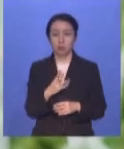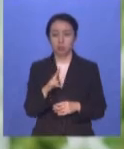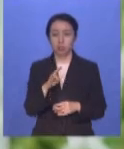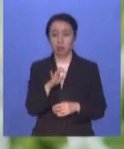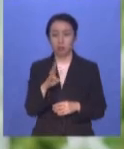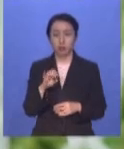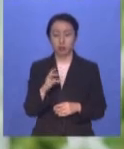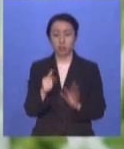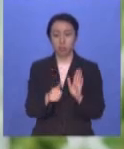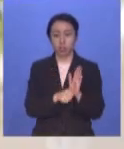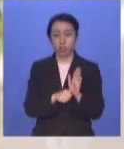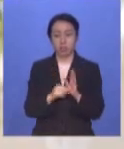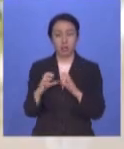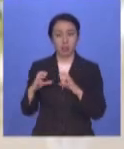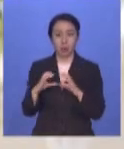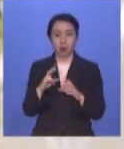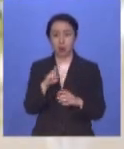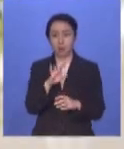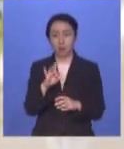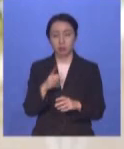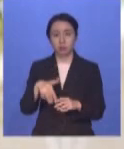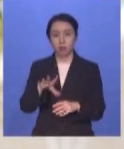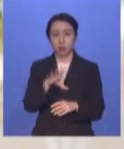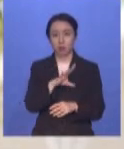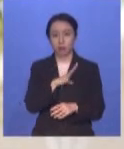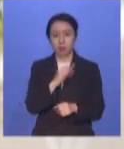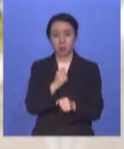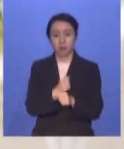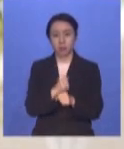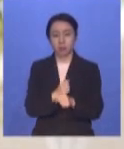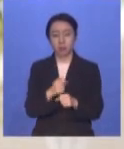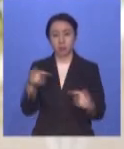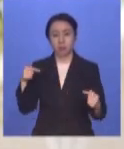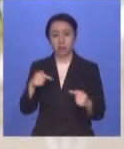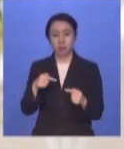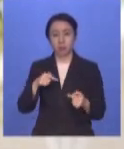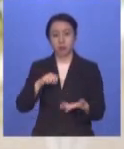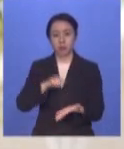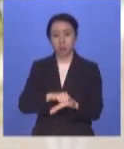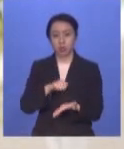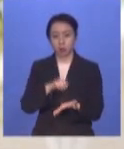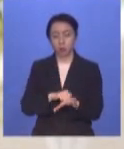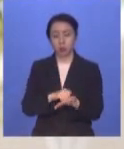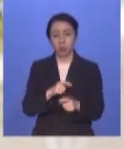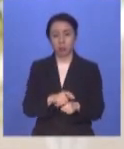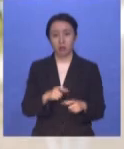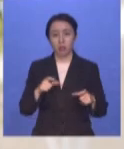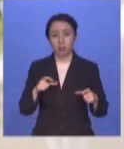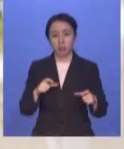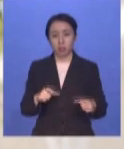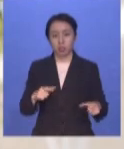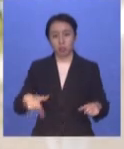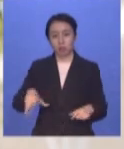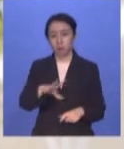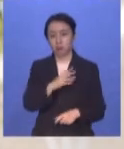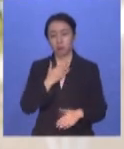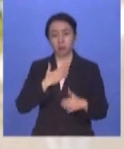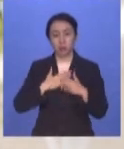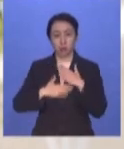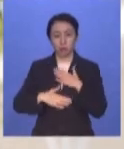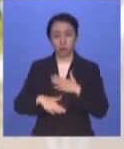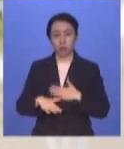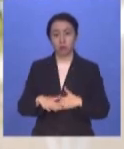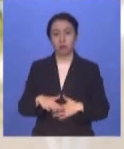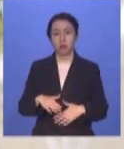шахмана и 6 КАМАЗов. Все было сделано, да, согласно смете. Жители, в принципе, все довольны